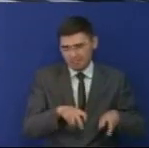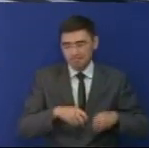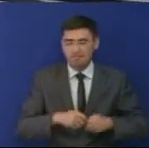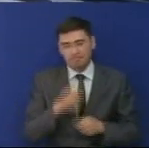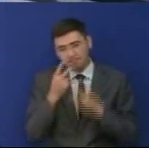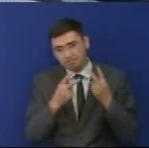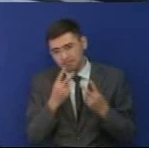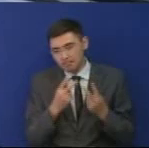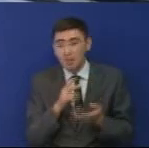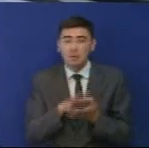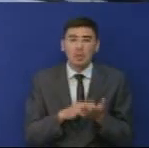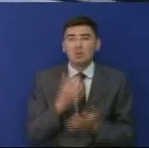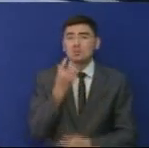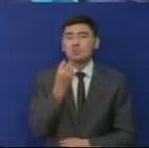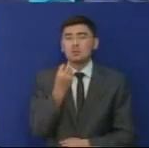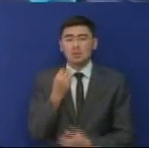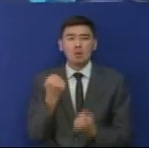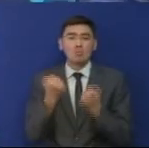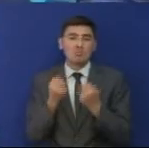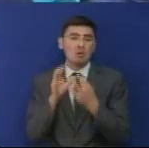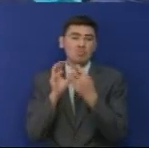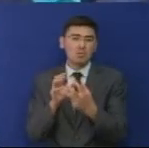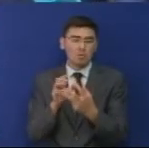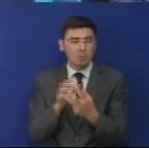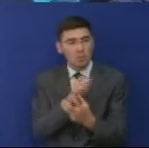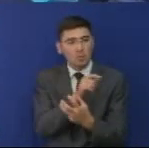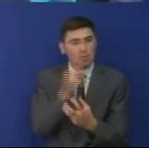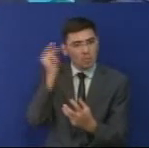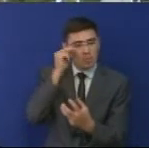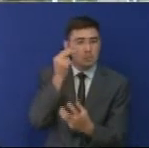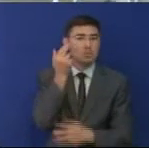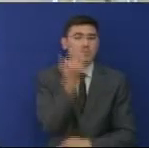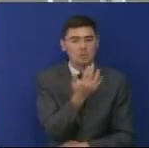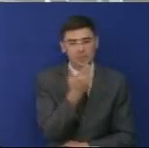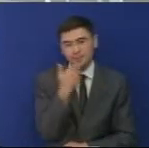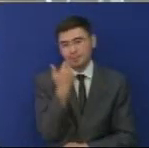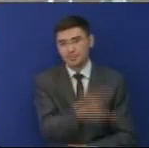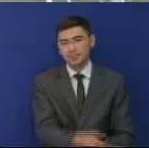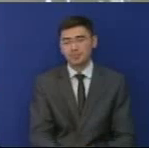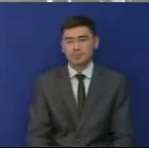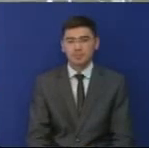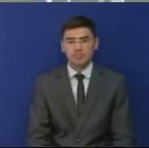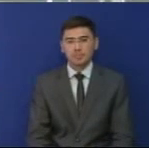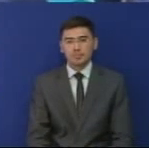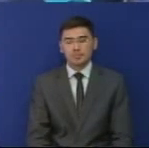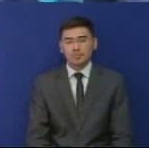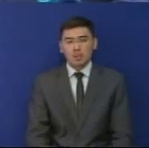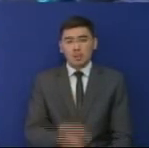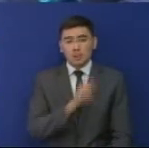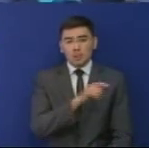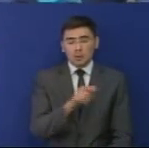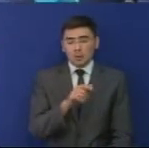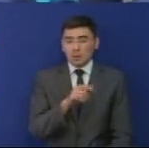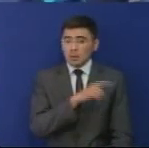При этом их заинтересовало управление автобусами, а именно количество людей, обучающихся по категории. Все кандидаты в основном на